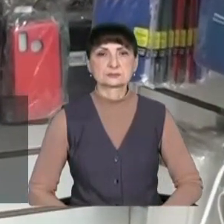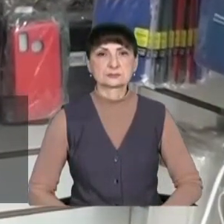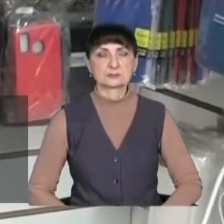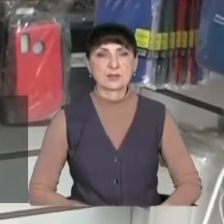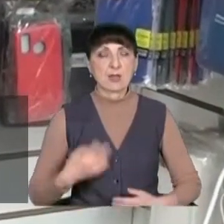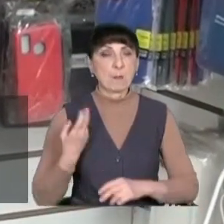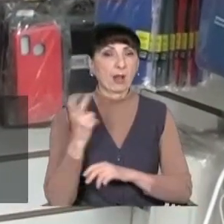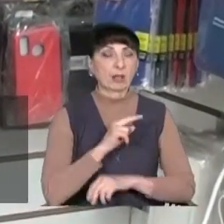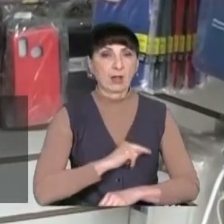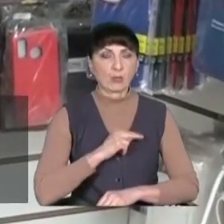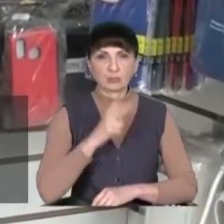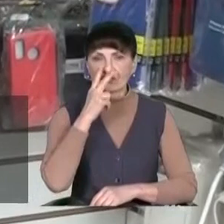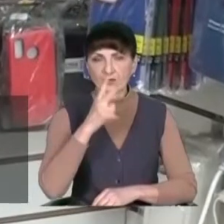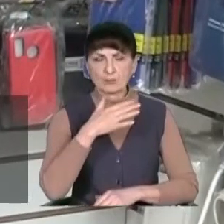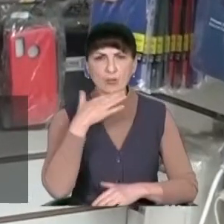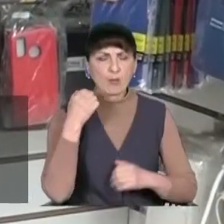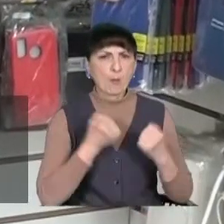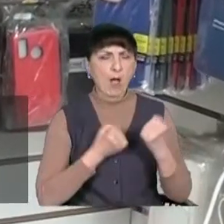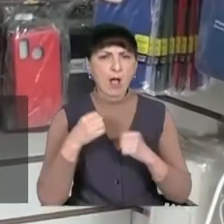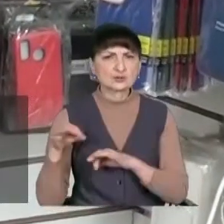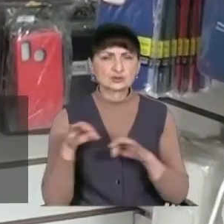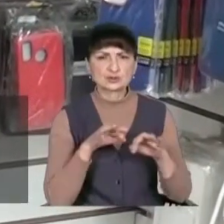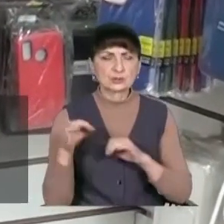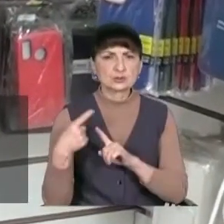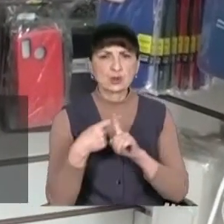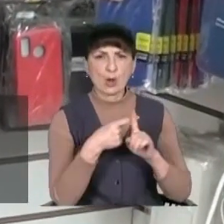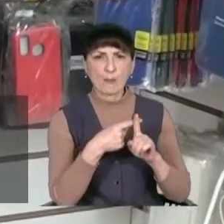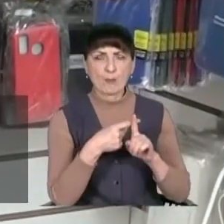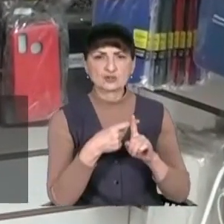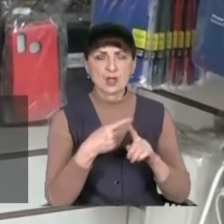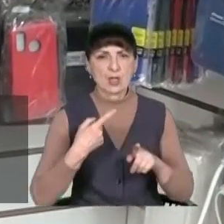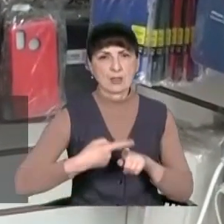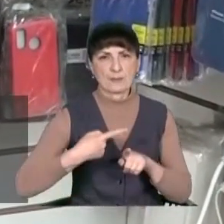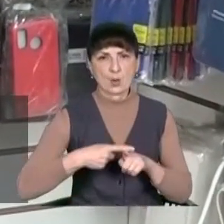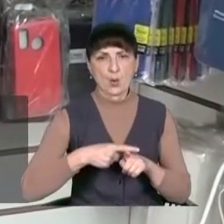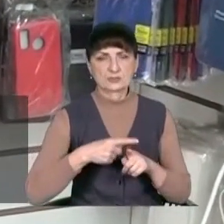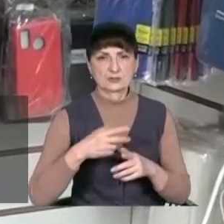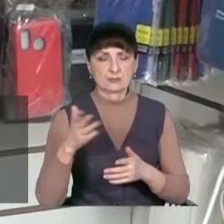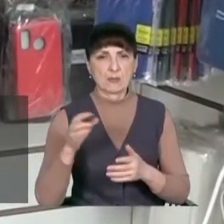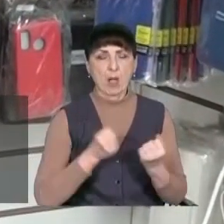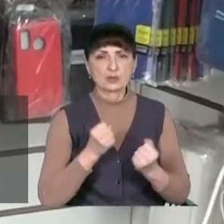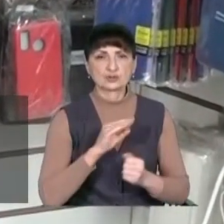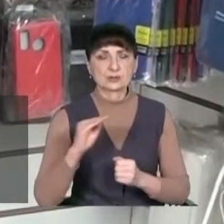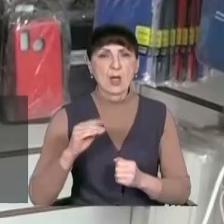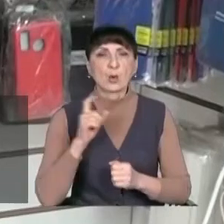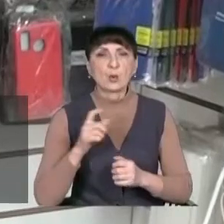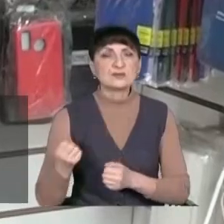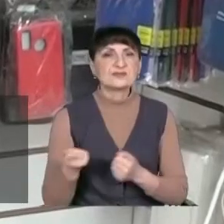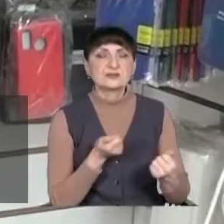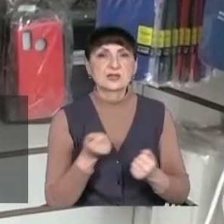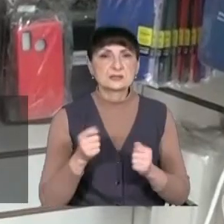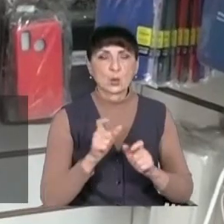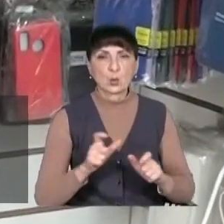Приехав на работу, я увидел с десяток машин скорой помощи, которые стояли на перекрестке. Как оказалось, медики выносили из салона